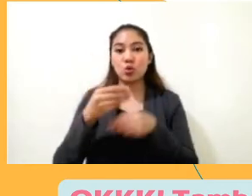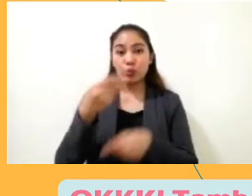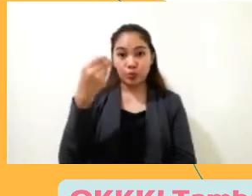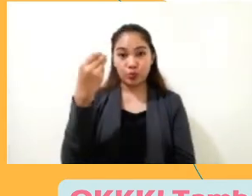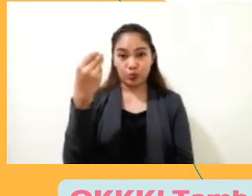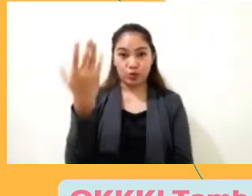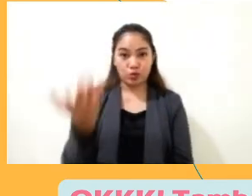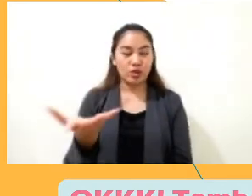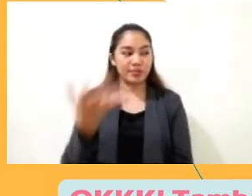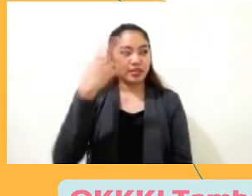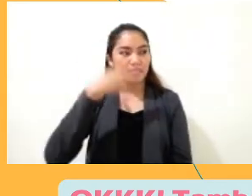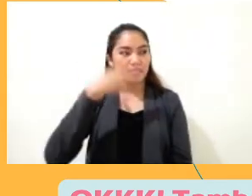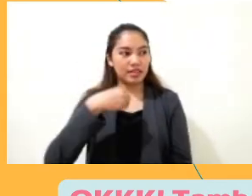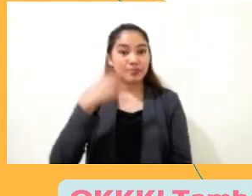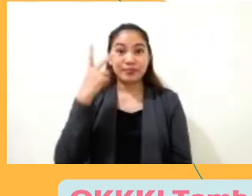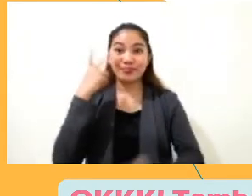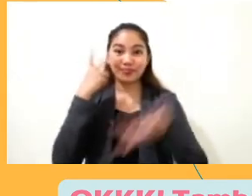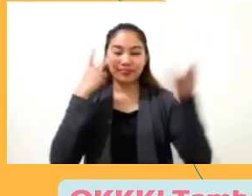Isa pa.